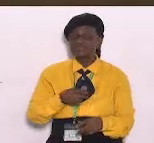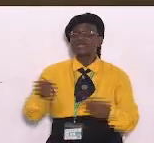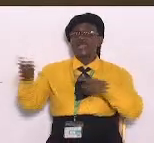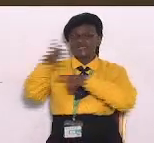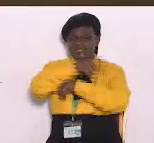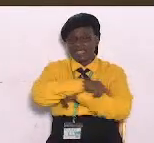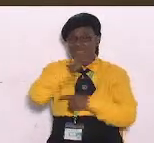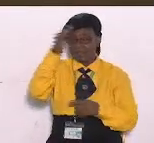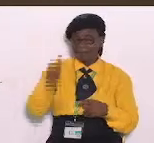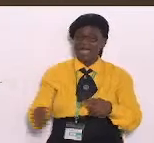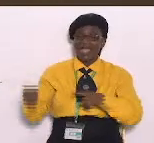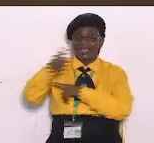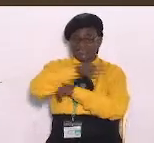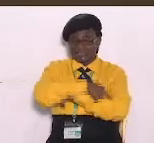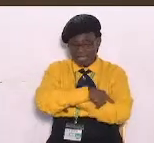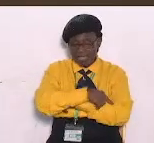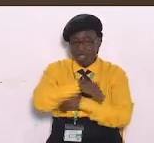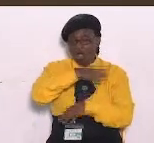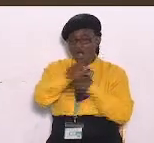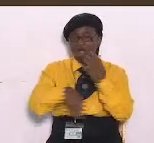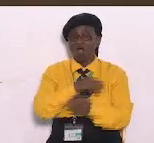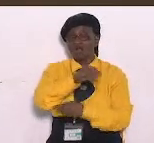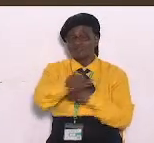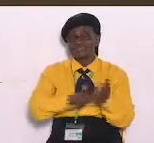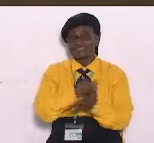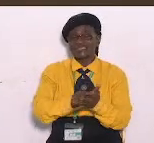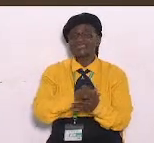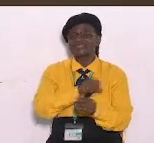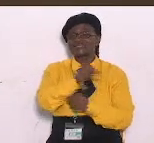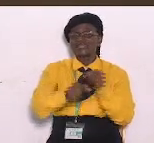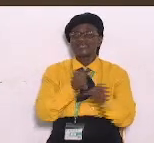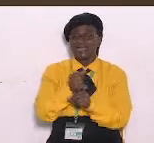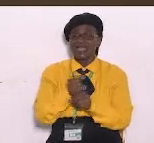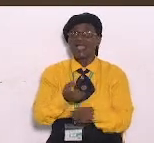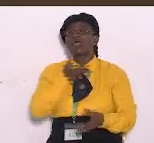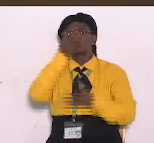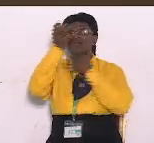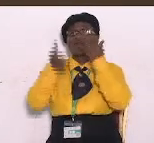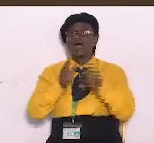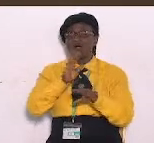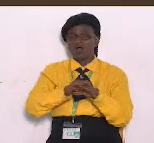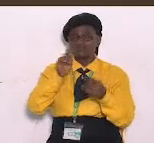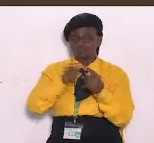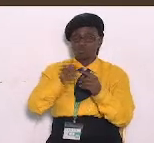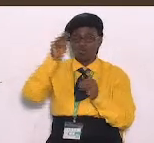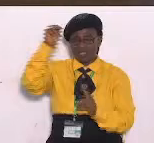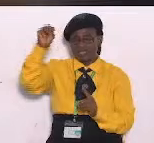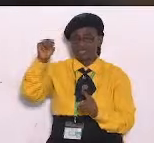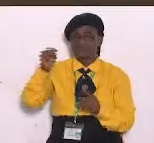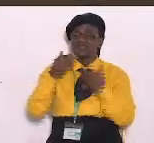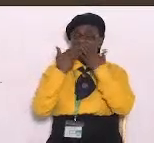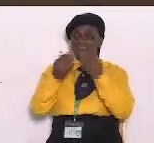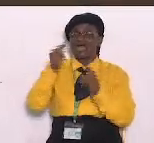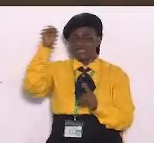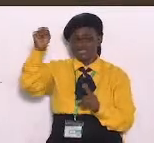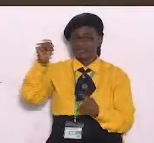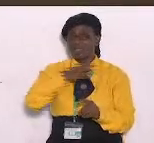après jour vers lui